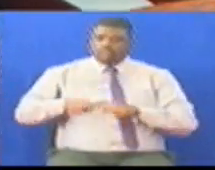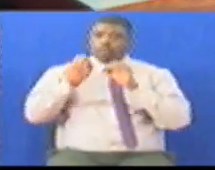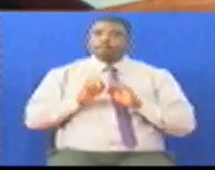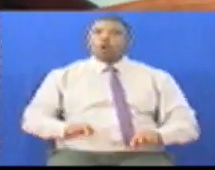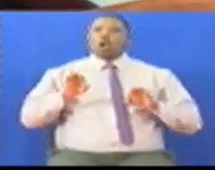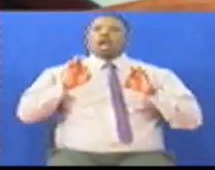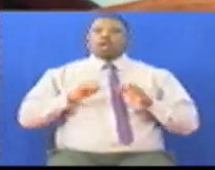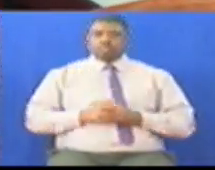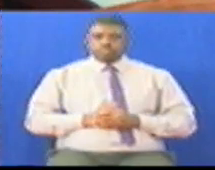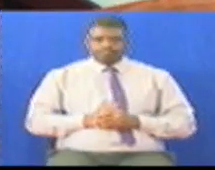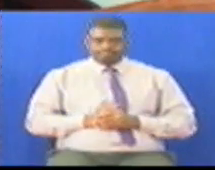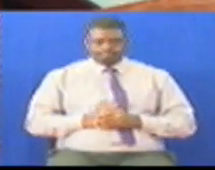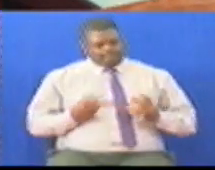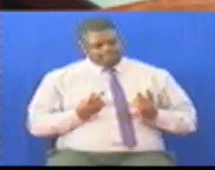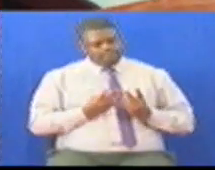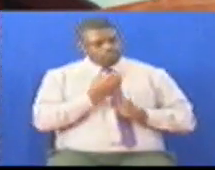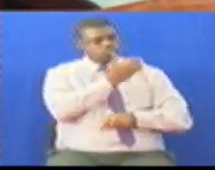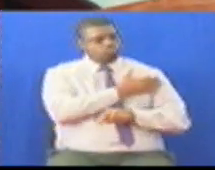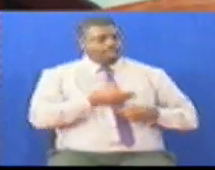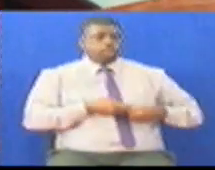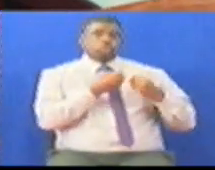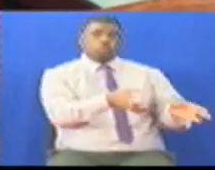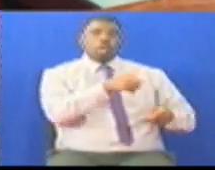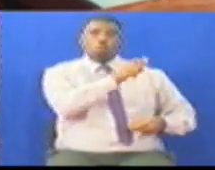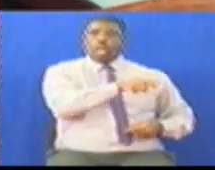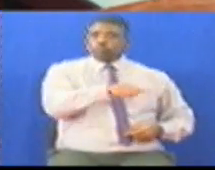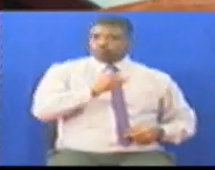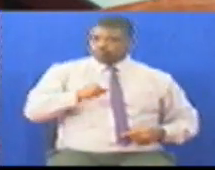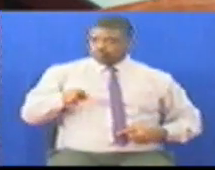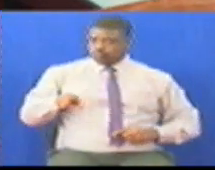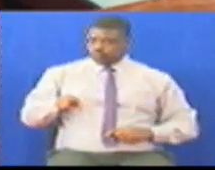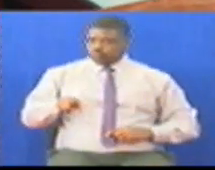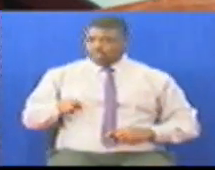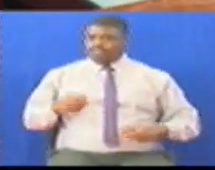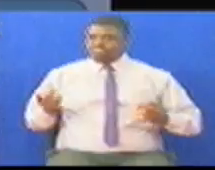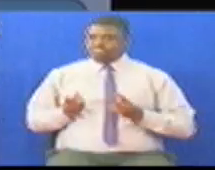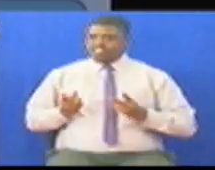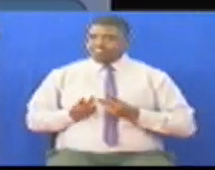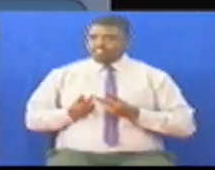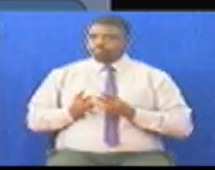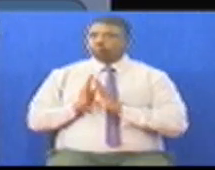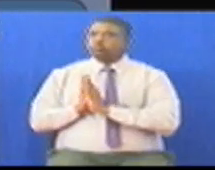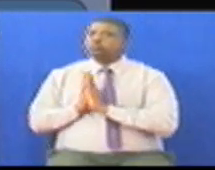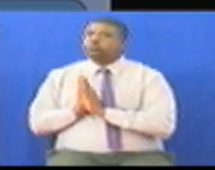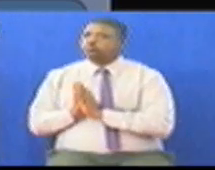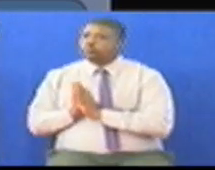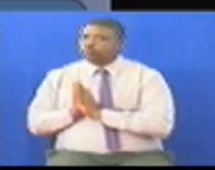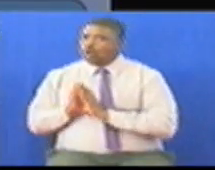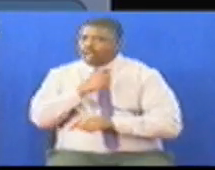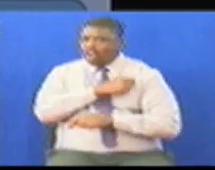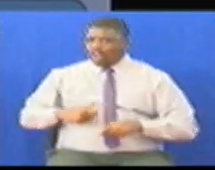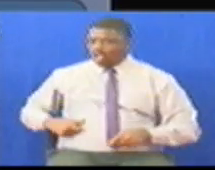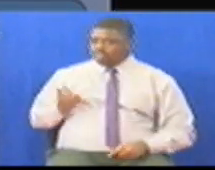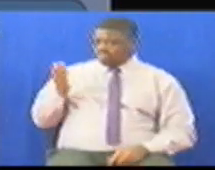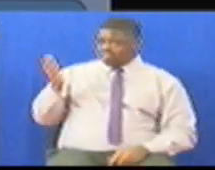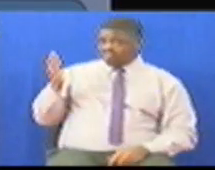kuwahudumia wananchi. Aidha, napenda kumshukuru sana Mheshimiwa Rais Dr. John Pombe Joseph